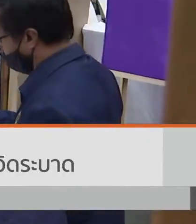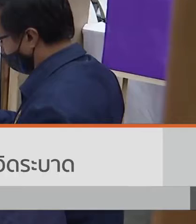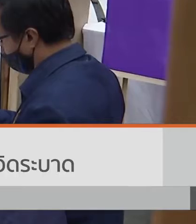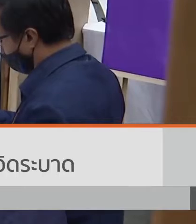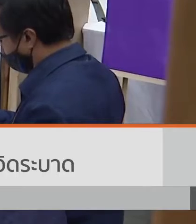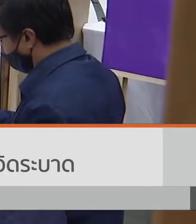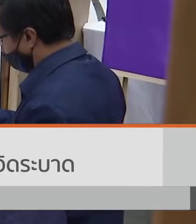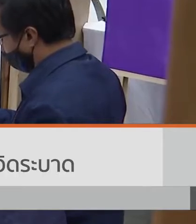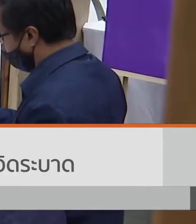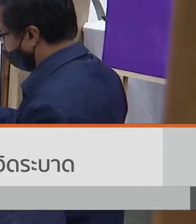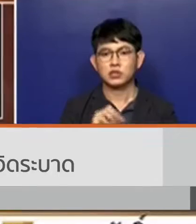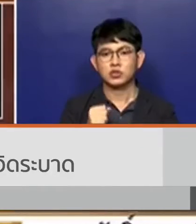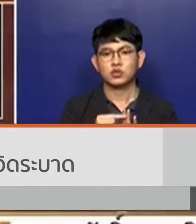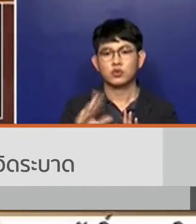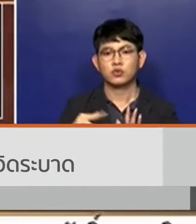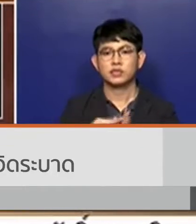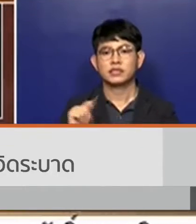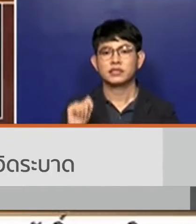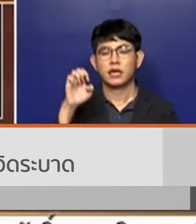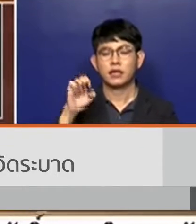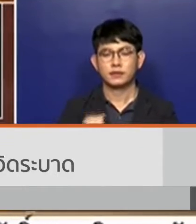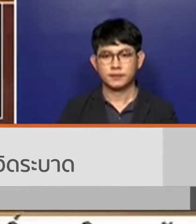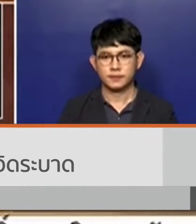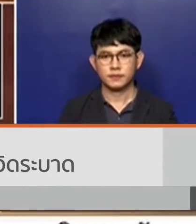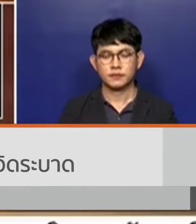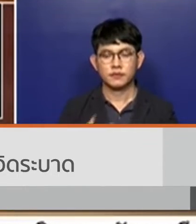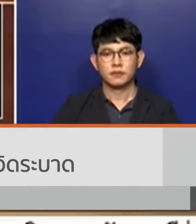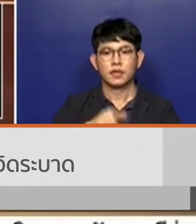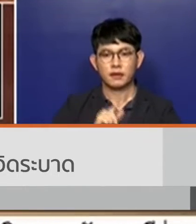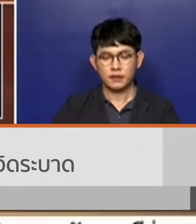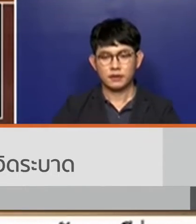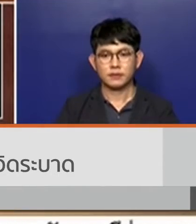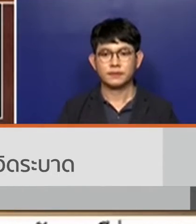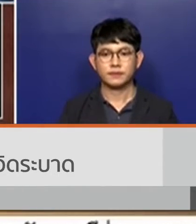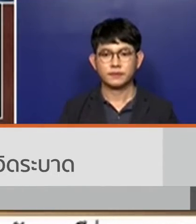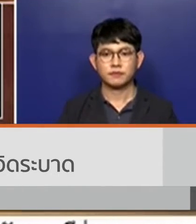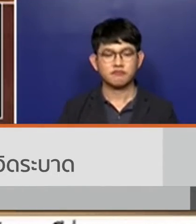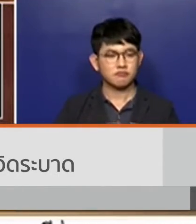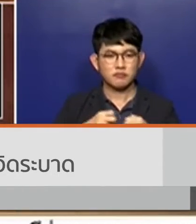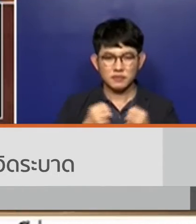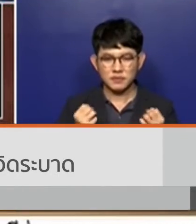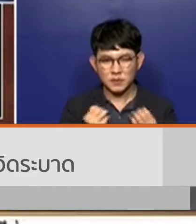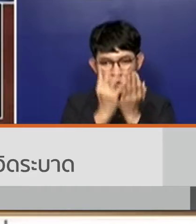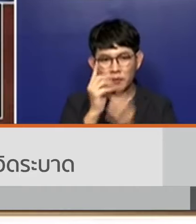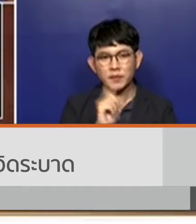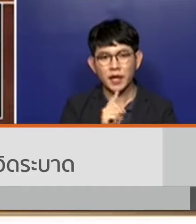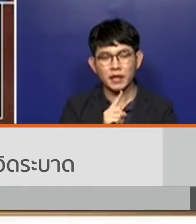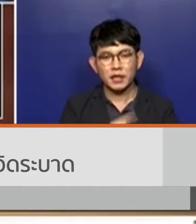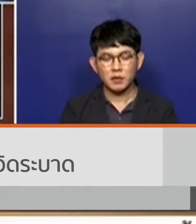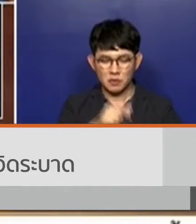เงินกองทุนประกนสัคมซึระบว่าได้นำเงินมาใช้รวมแล้ว 80 มนล้านบาทและอย่างไม่ได้จ่ายเงินคืน